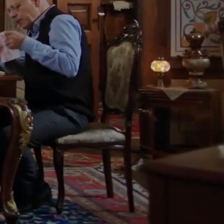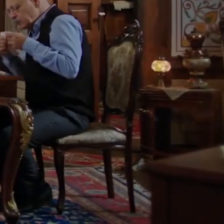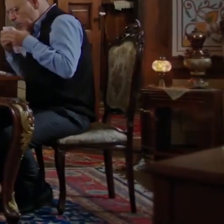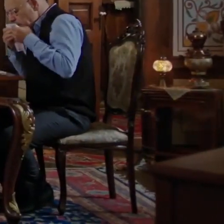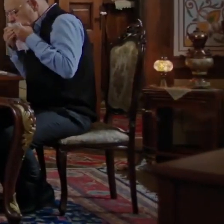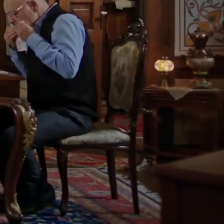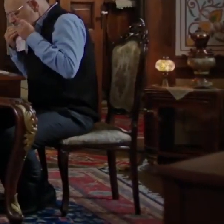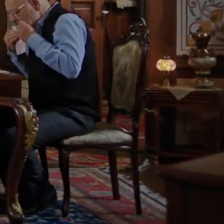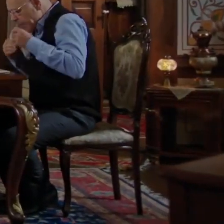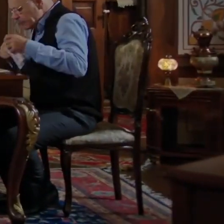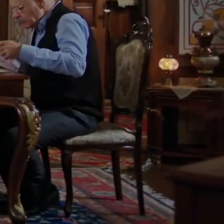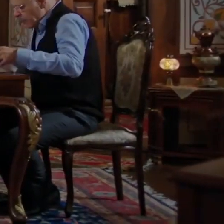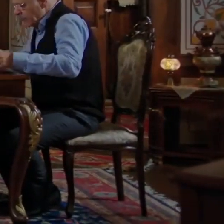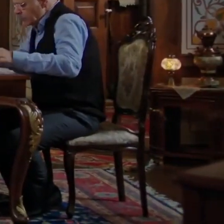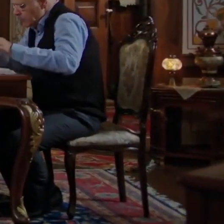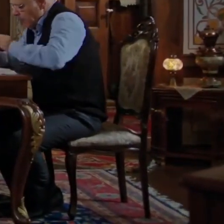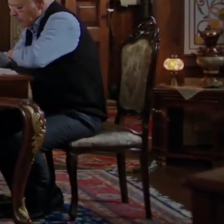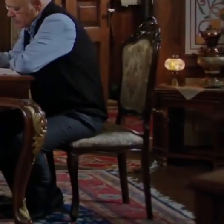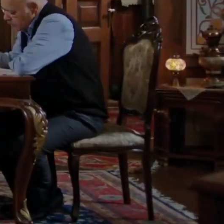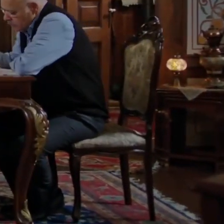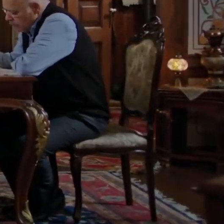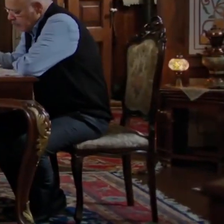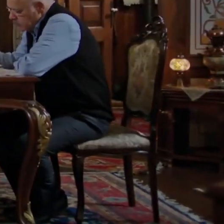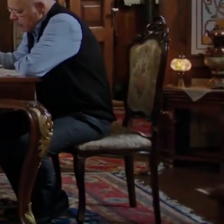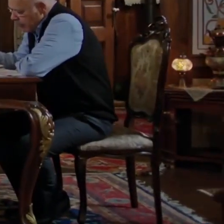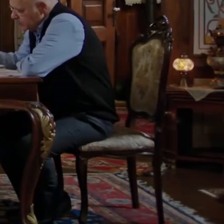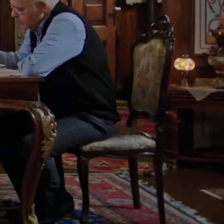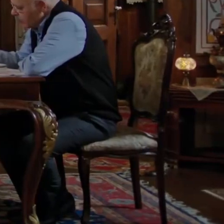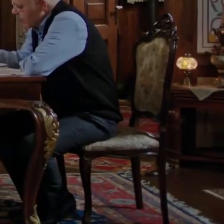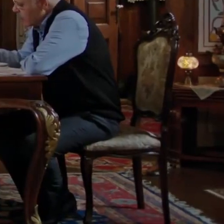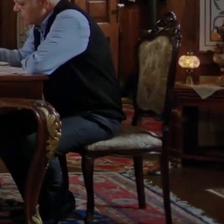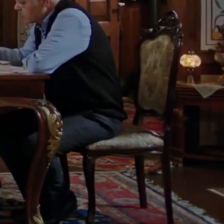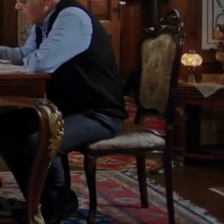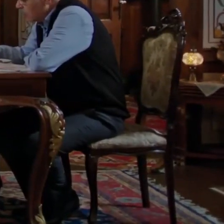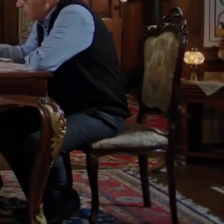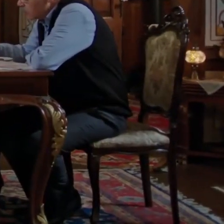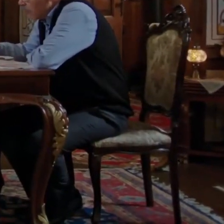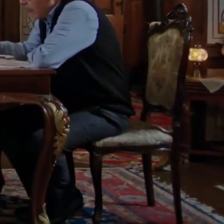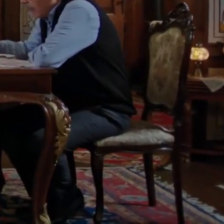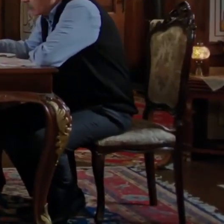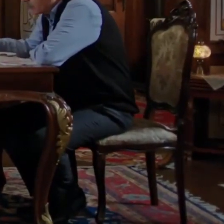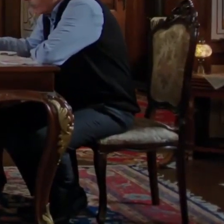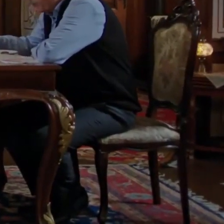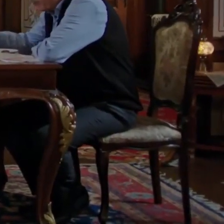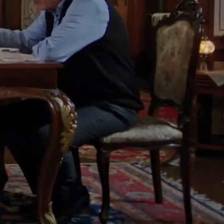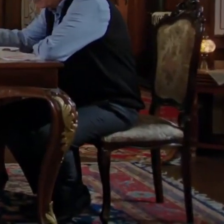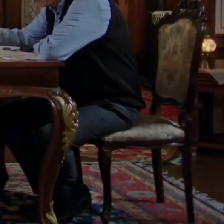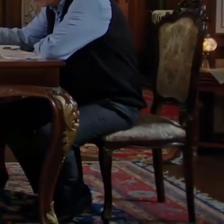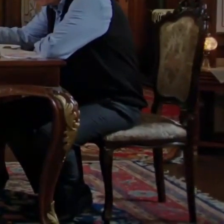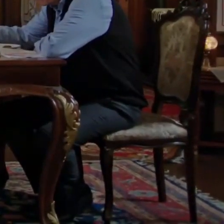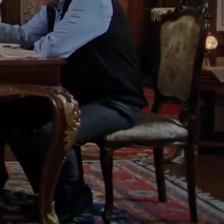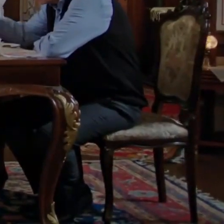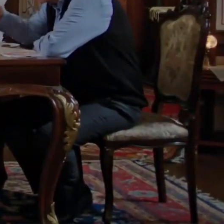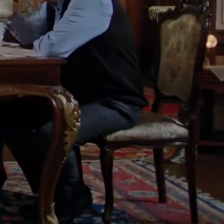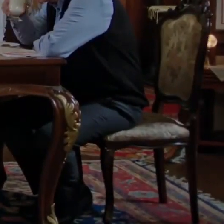Akşam yemeği masasındalar. Nilgün Arda'nın yanında ayakta. Uzun dikdörtgen masanın bir ucunda Erol, diğer ucunda Arda oturuyor. Arda surat